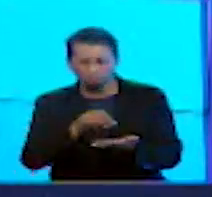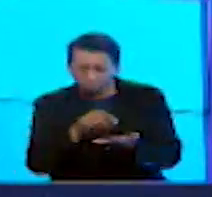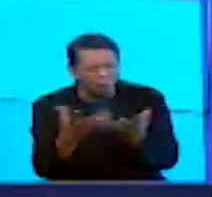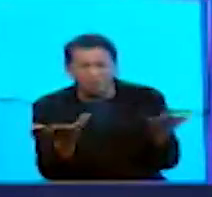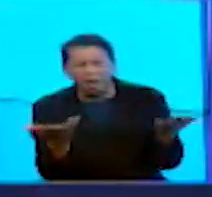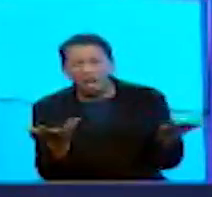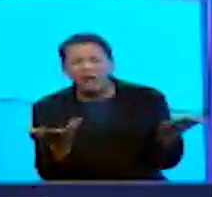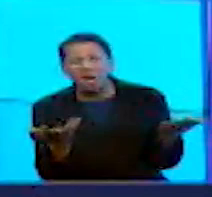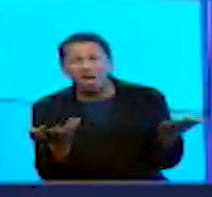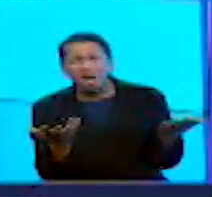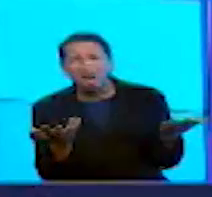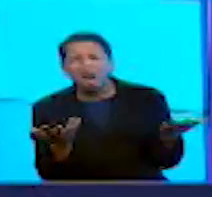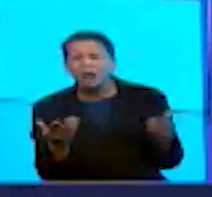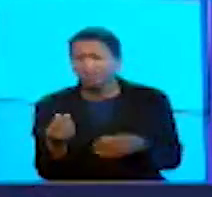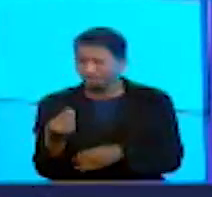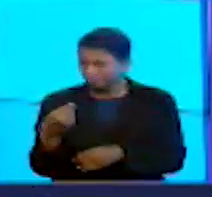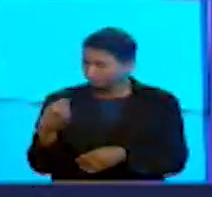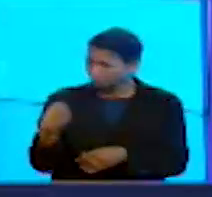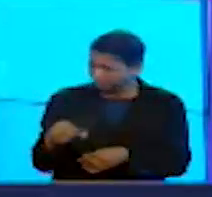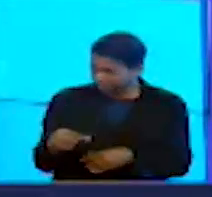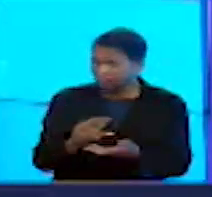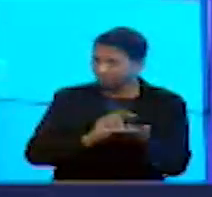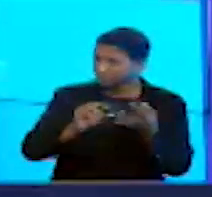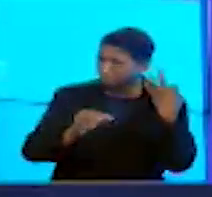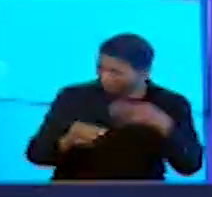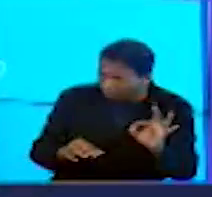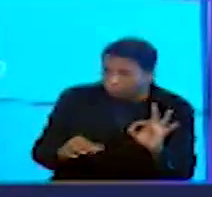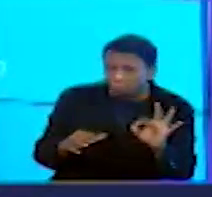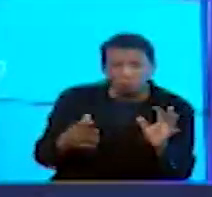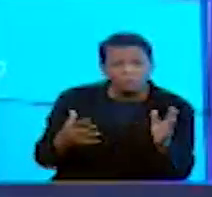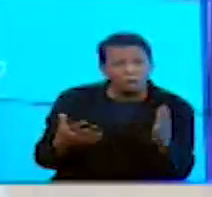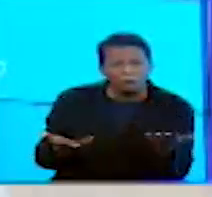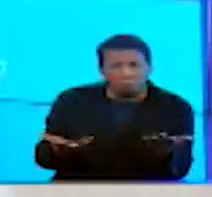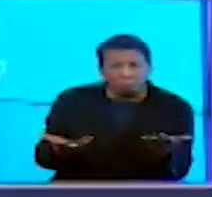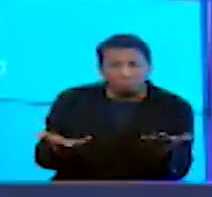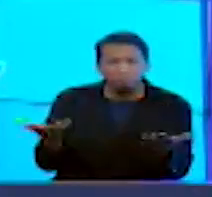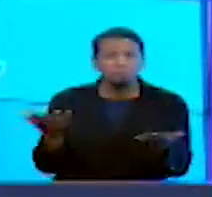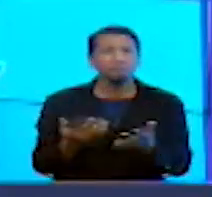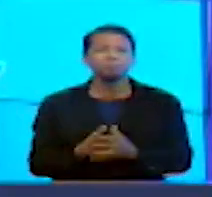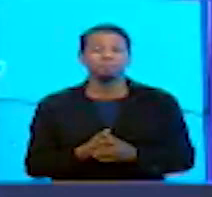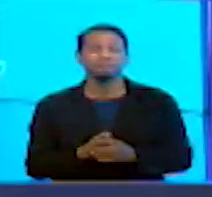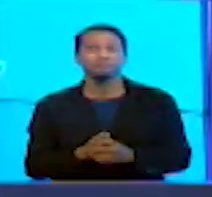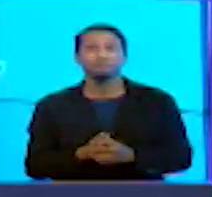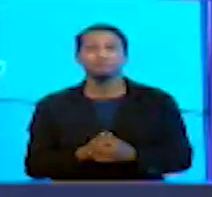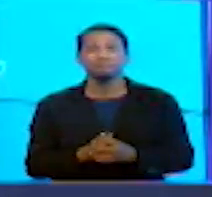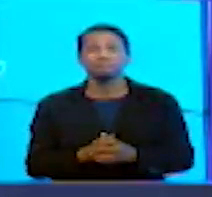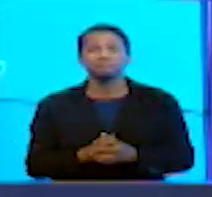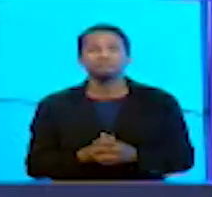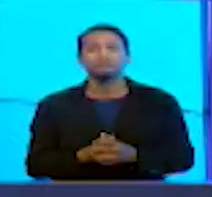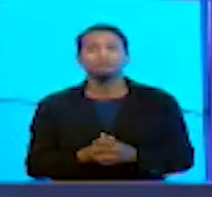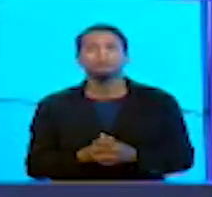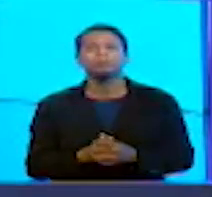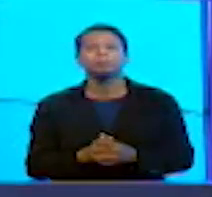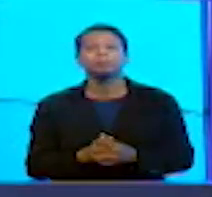mengangkat sosok baru untuk menempati Kementerian Investasi ini? Sekali lagi, Tommy, kapan dan siapa yang